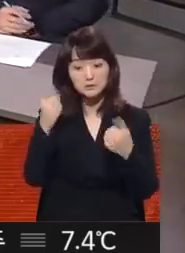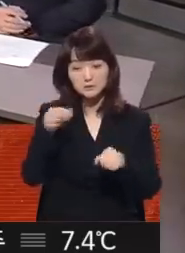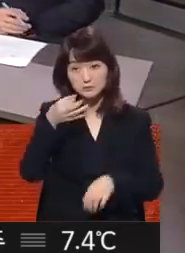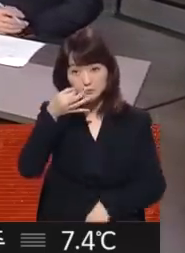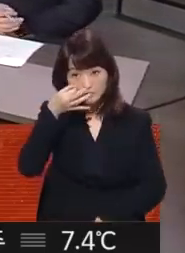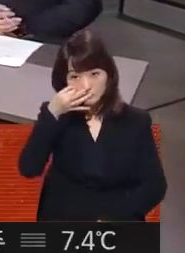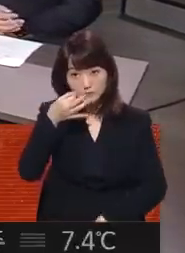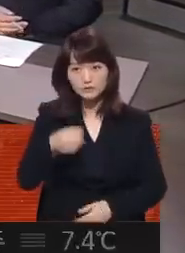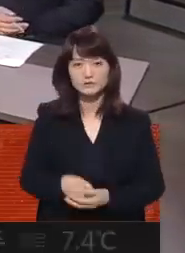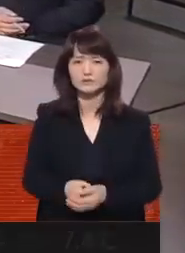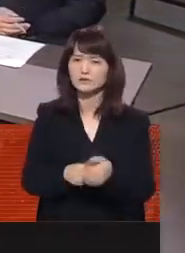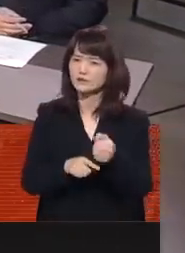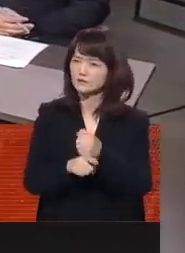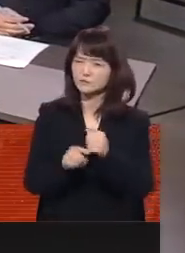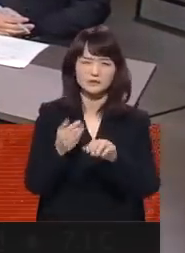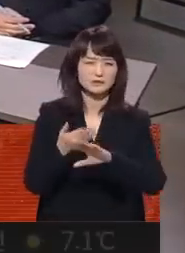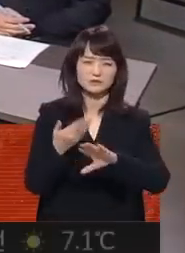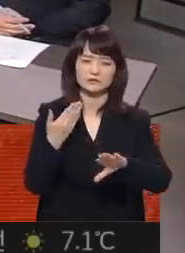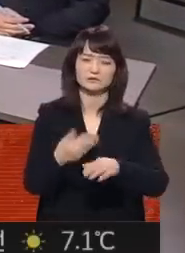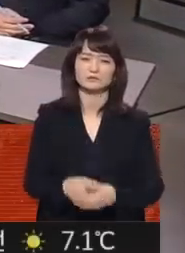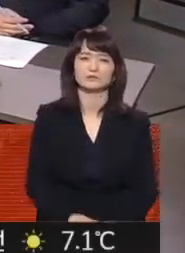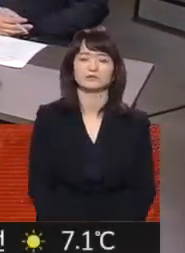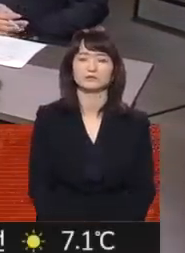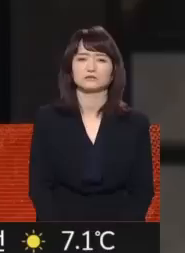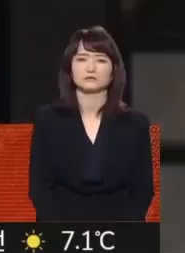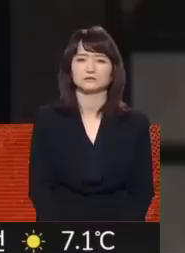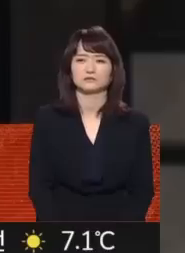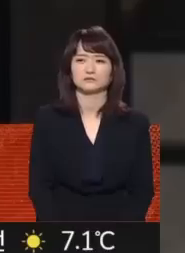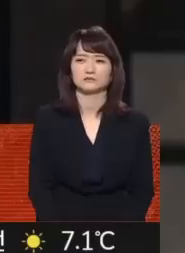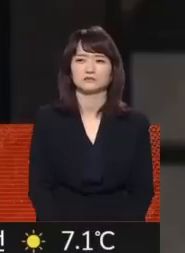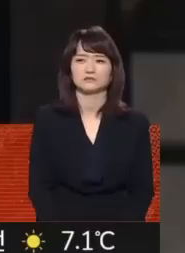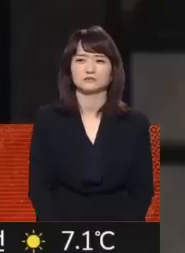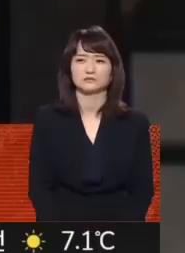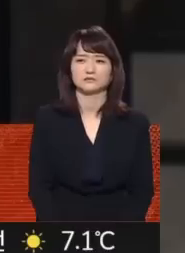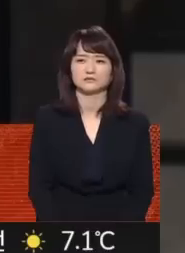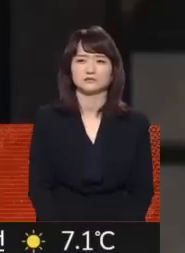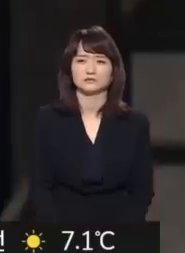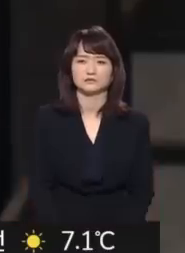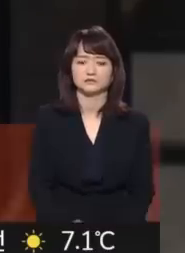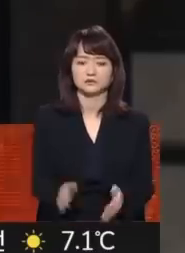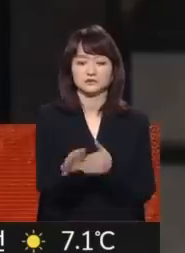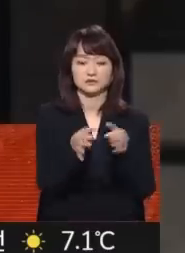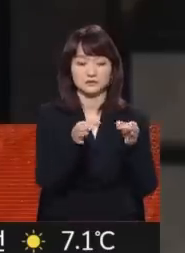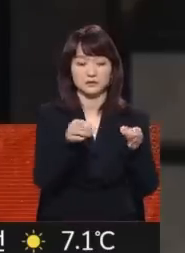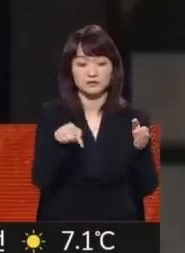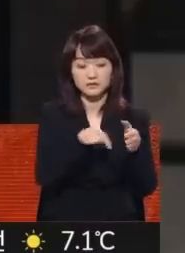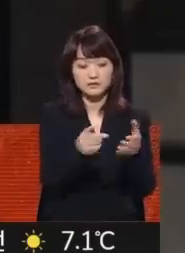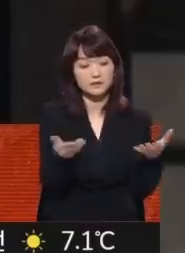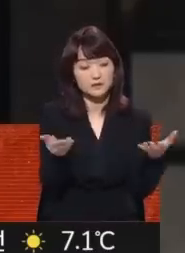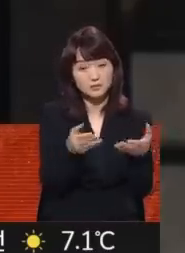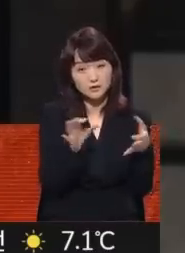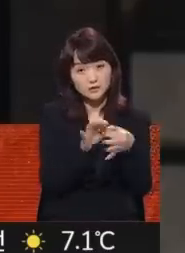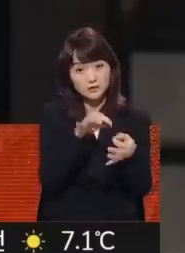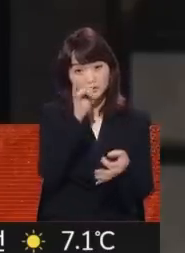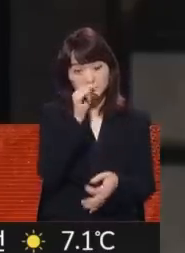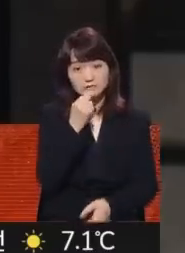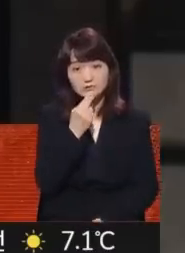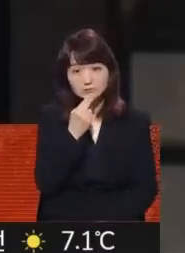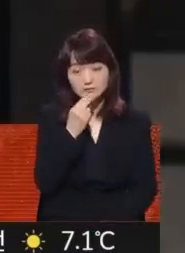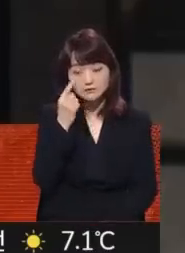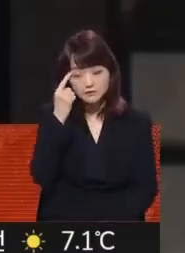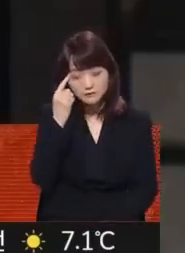가능한데 당연히 뭐냐면 업무를 한 업무 역량이라든지 능력 아니면 거기에 응대를 물어봐야 되는데